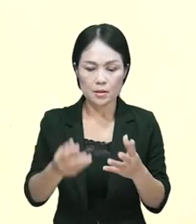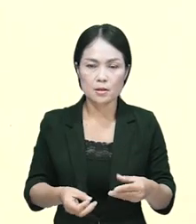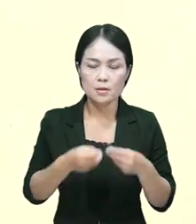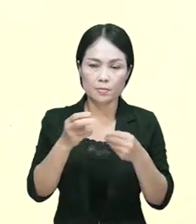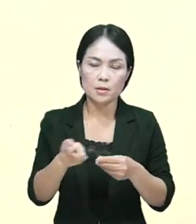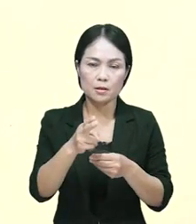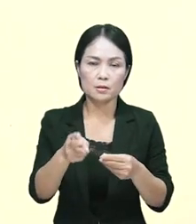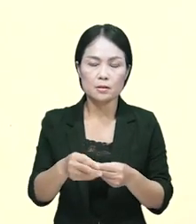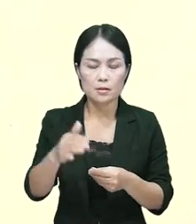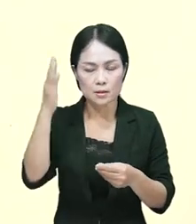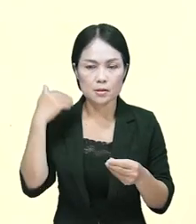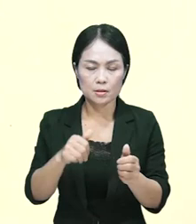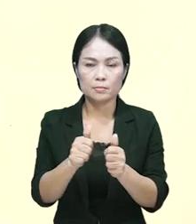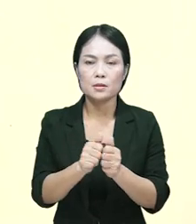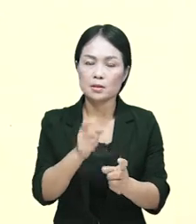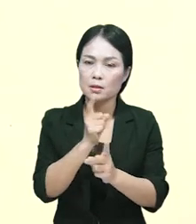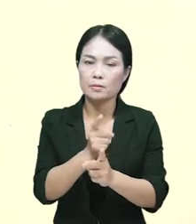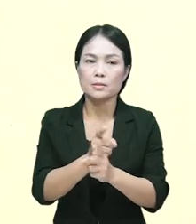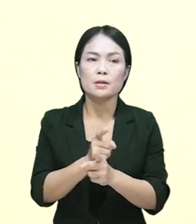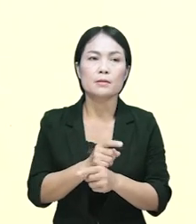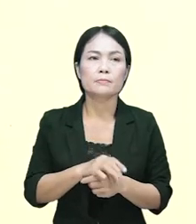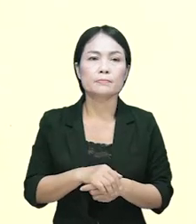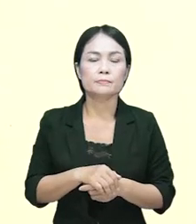នឯងកូនចាគឺត្រឹមត្រូវ